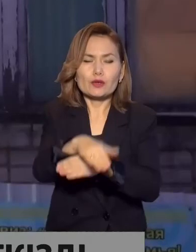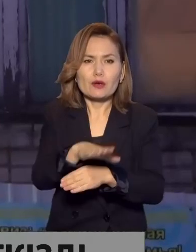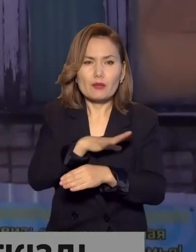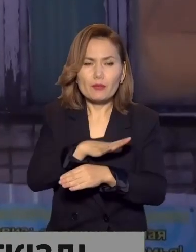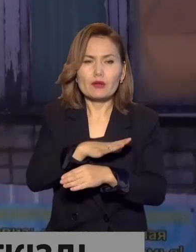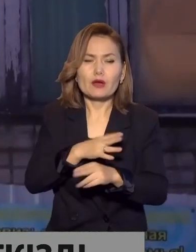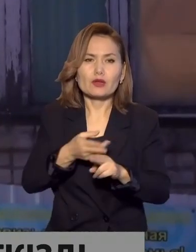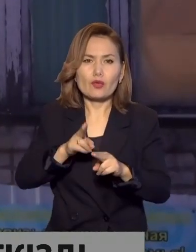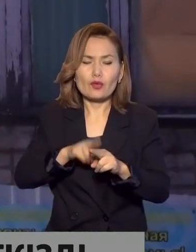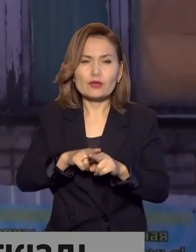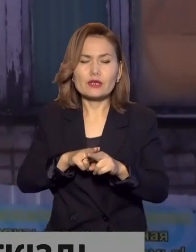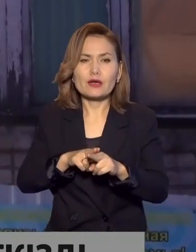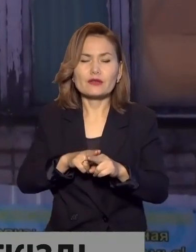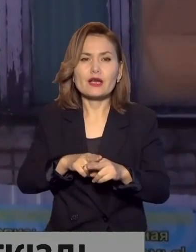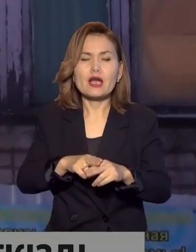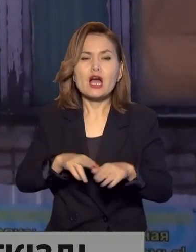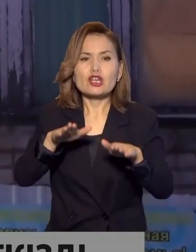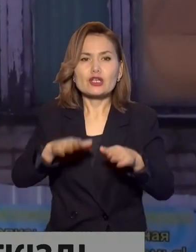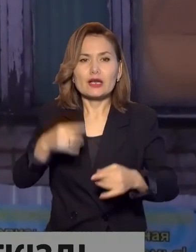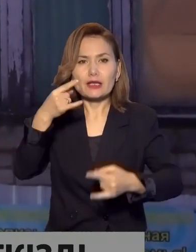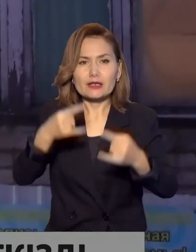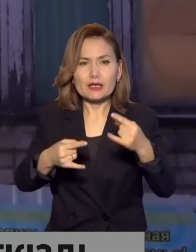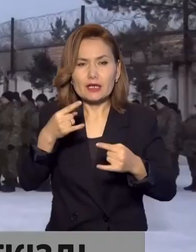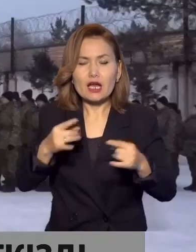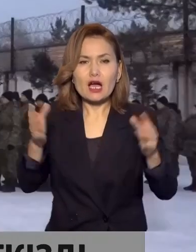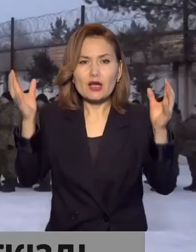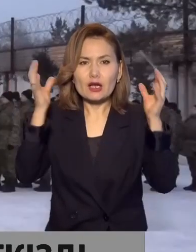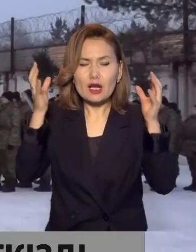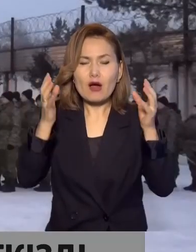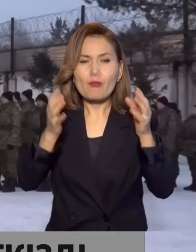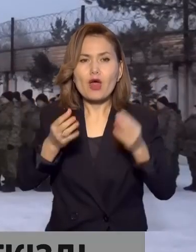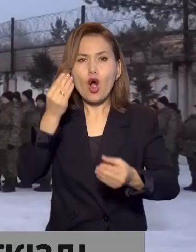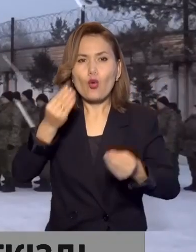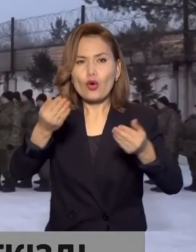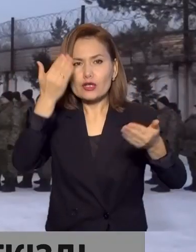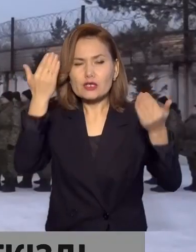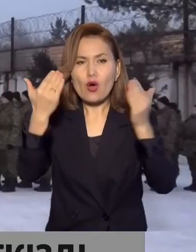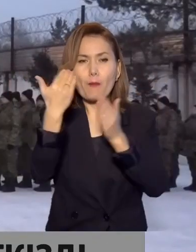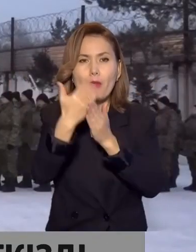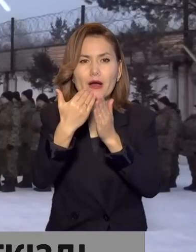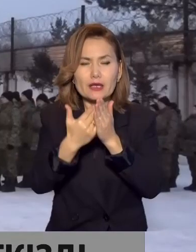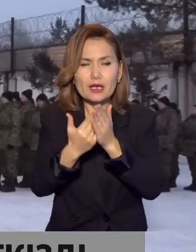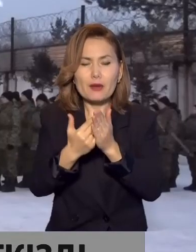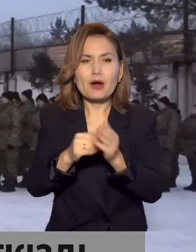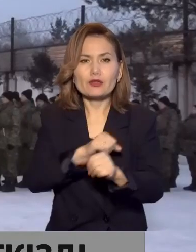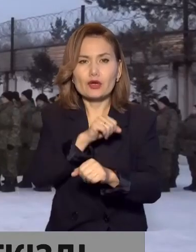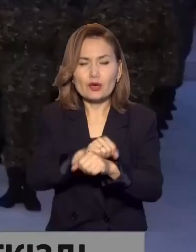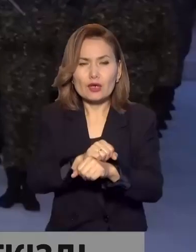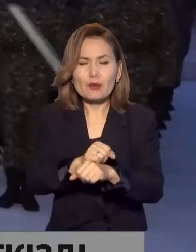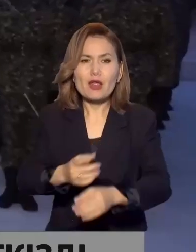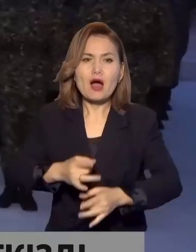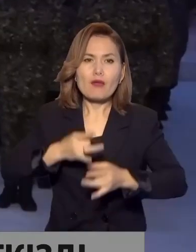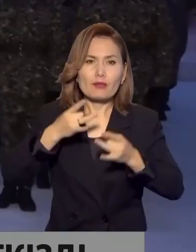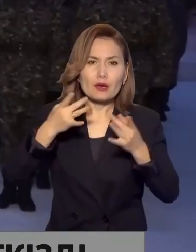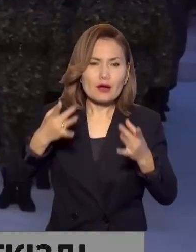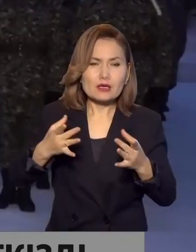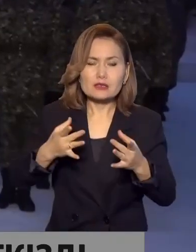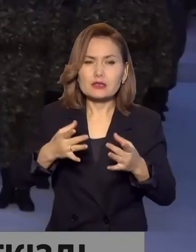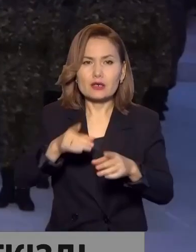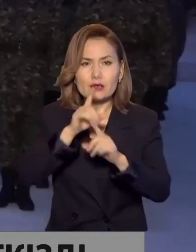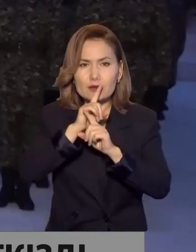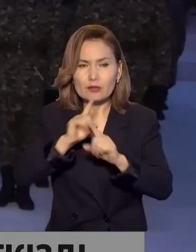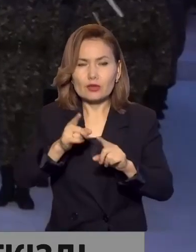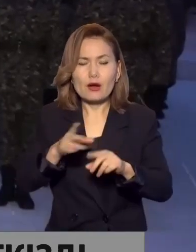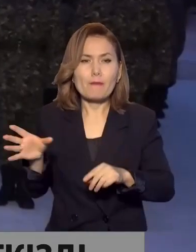жатыр. Жергілікті телеарналар, радиоларда ойын-сауық бағдарламалары доғарылған, көңіл көтеру кештері, шаралар ұйымдастырылмайды.